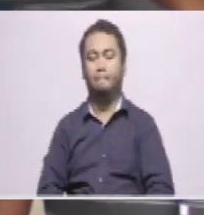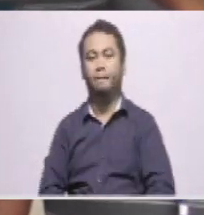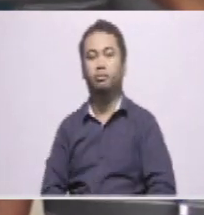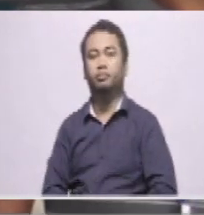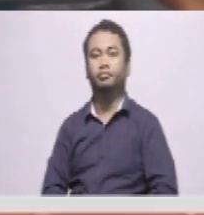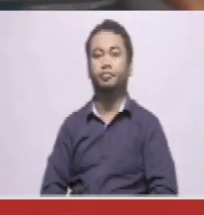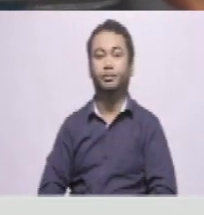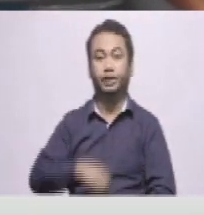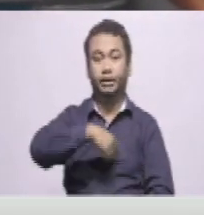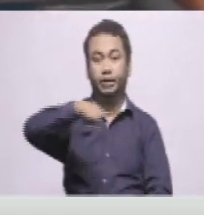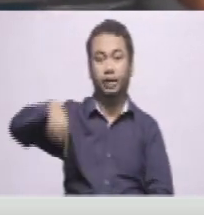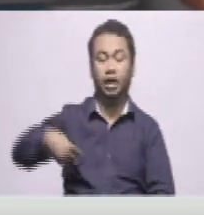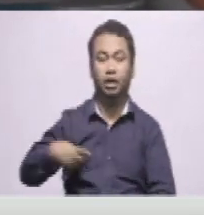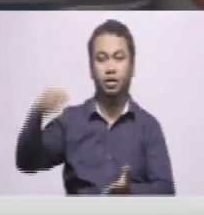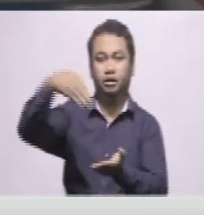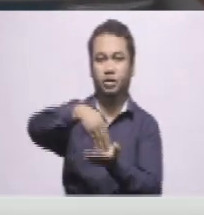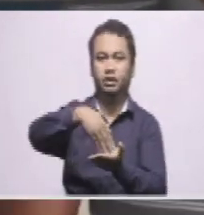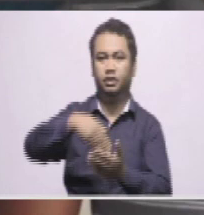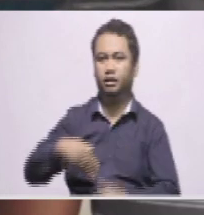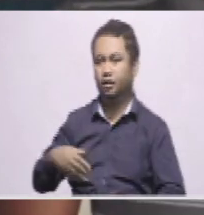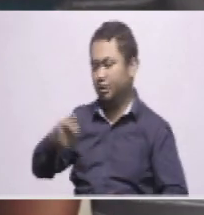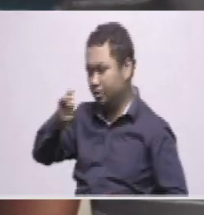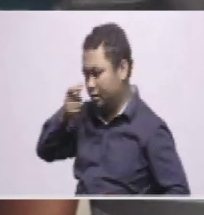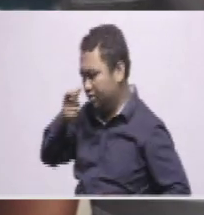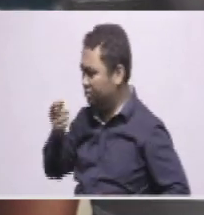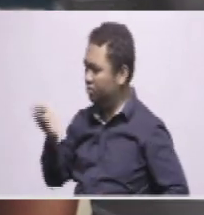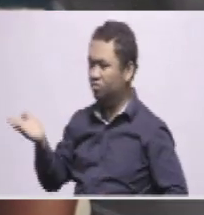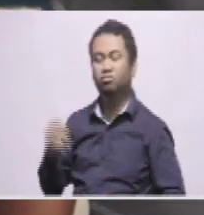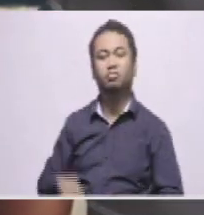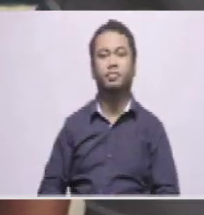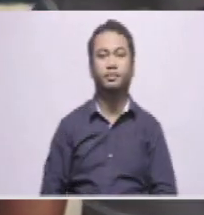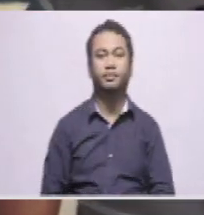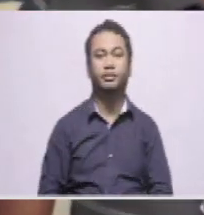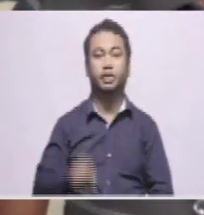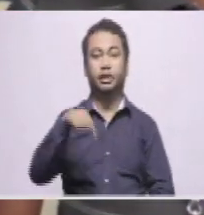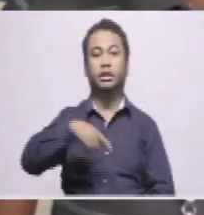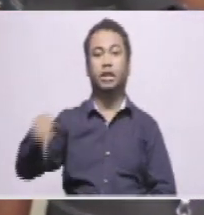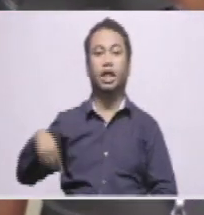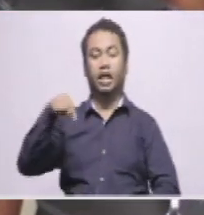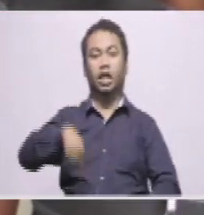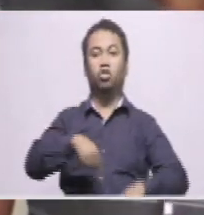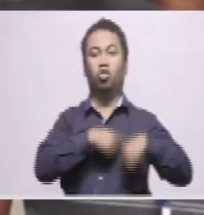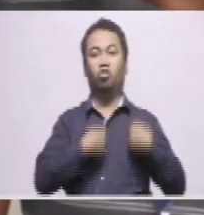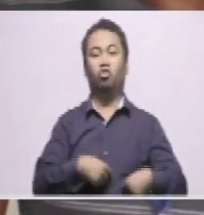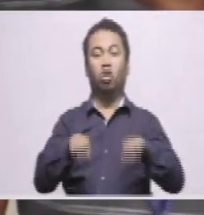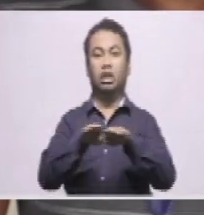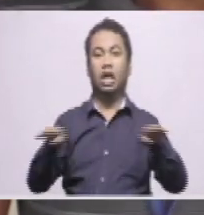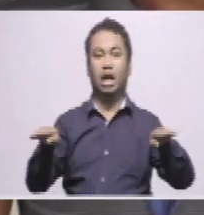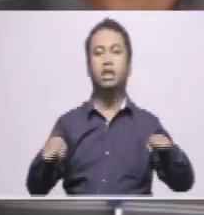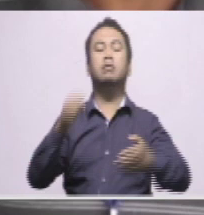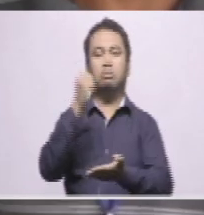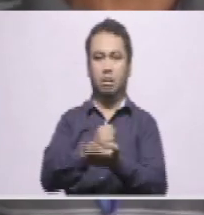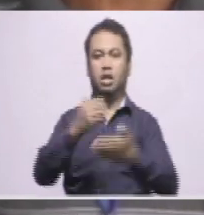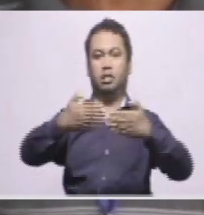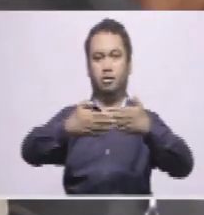ny fisokafana ny bureau de vote araka ny ora izay voatondro ka ny eto amin'ny quartier Nekrovaka zany zao a dia hita fa dia tafisokatra tsara